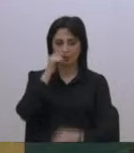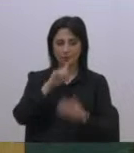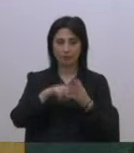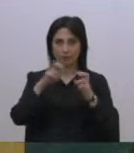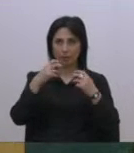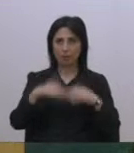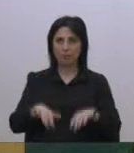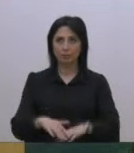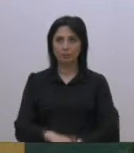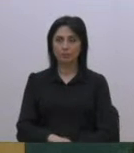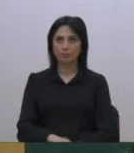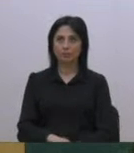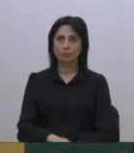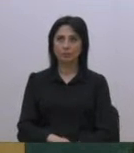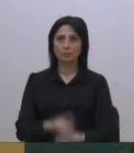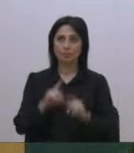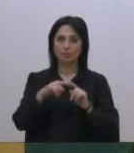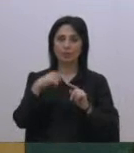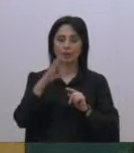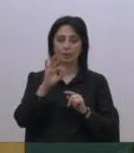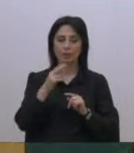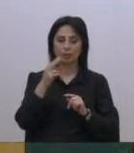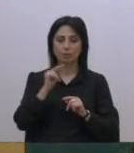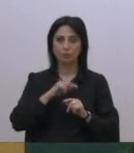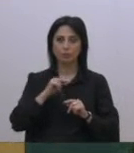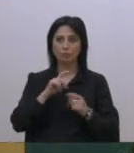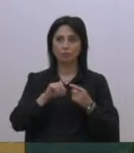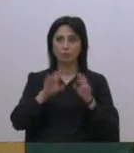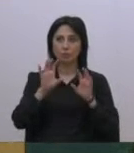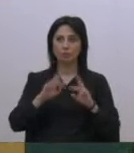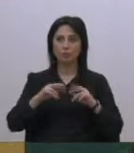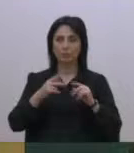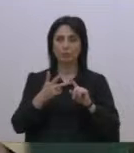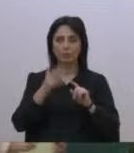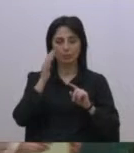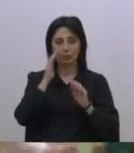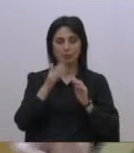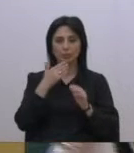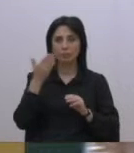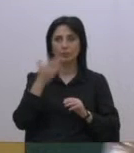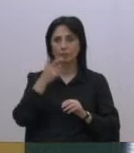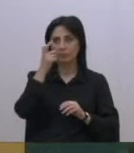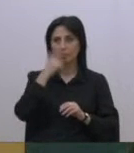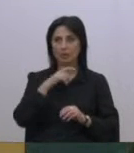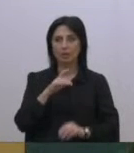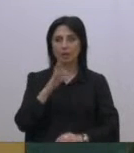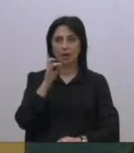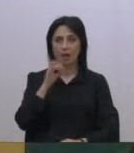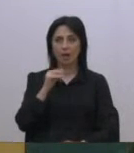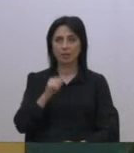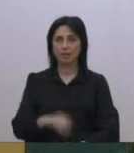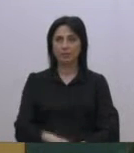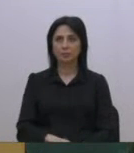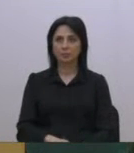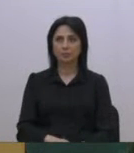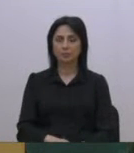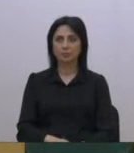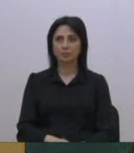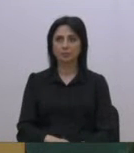განხილვით. შემდეგი სოციალური მუშაობის შესახებ კანონის ცვლილება მესამე მოსმენით მოხსენებული ბატონი რატი იოლოთამიშვილი.